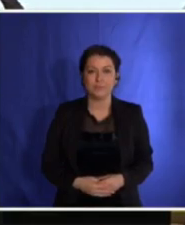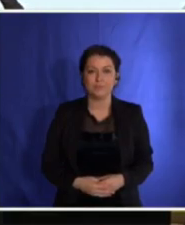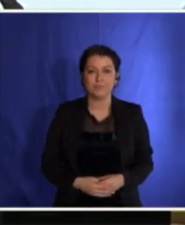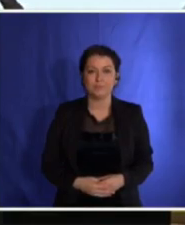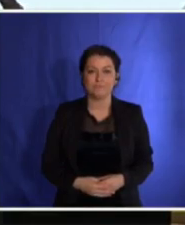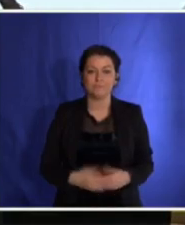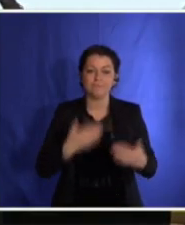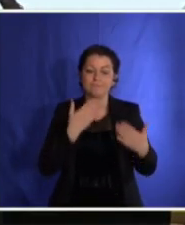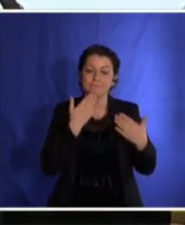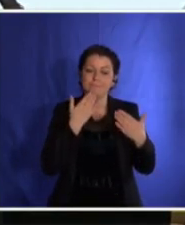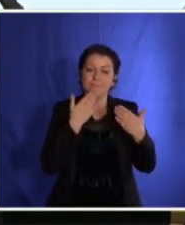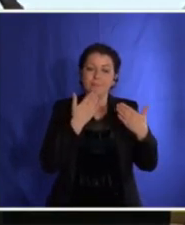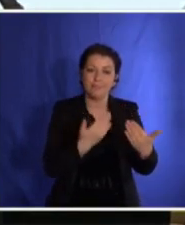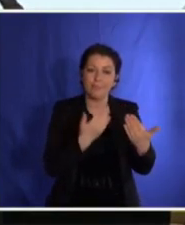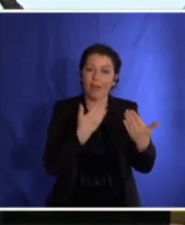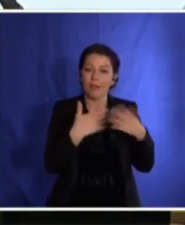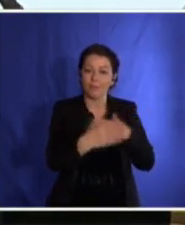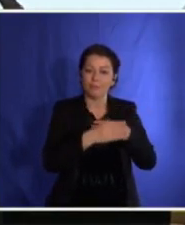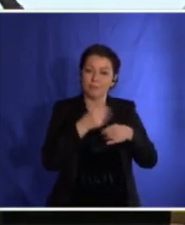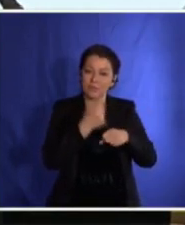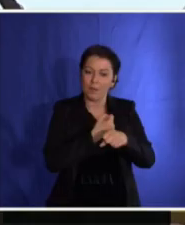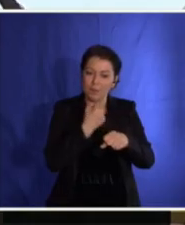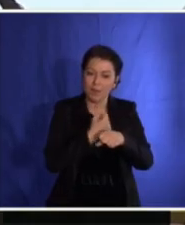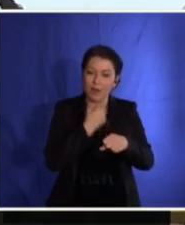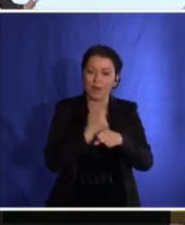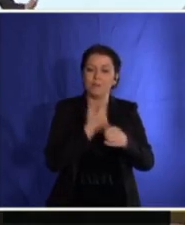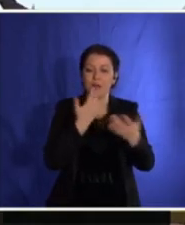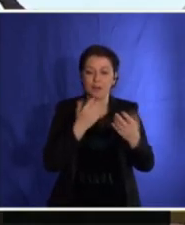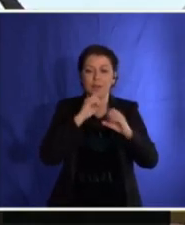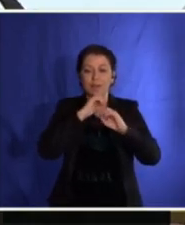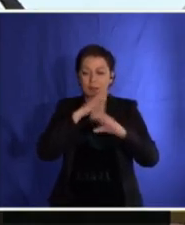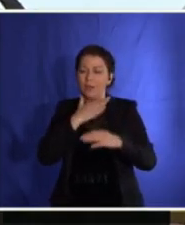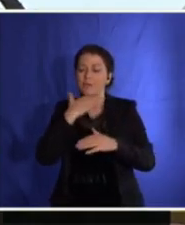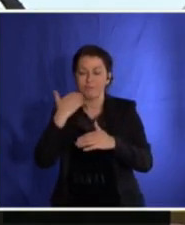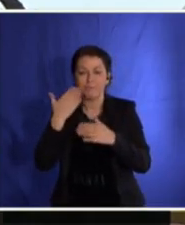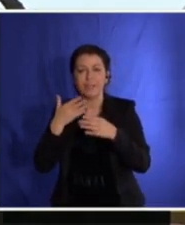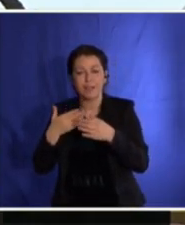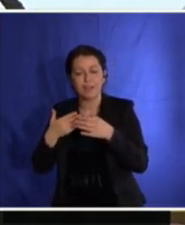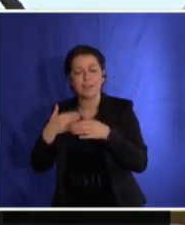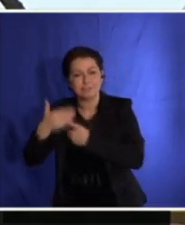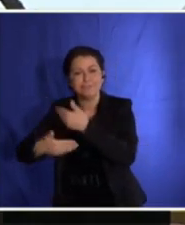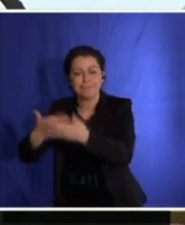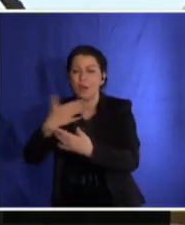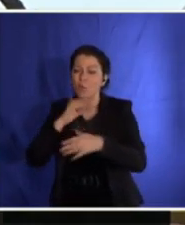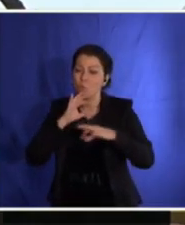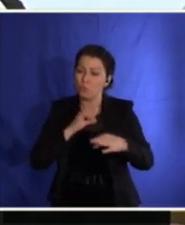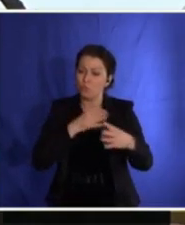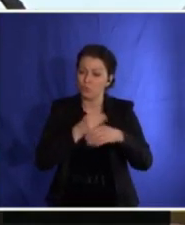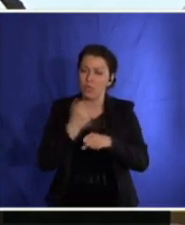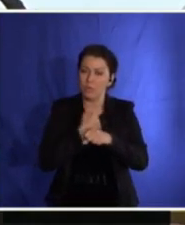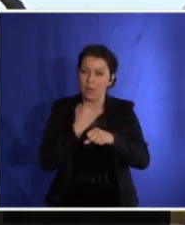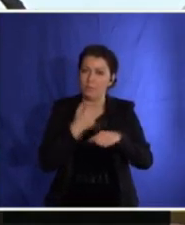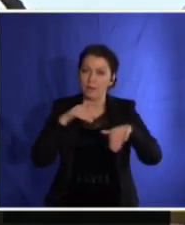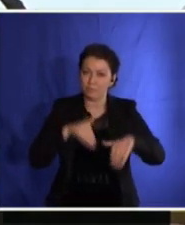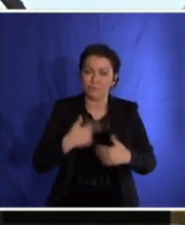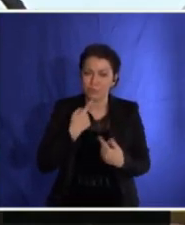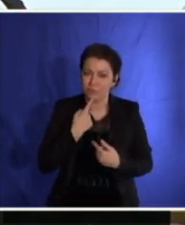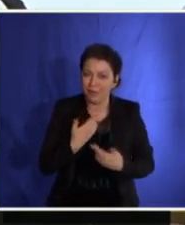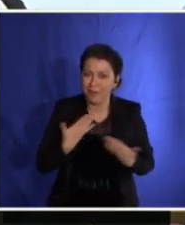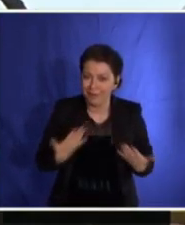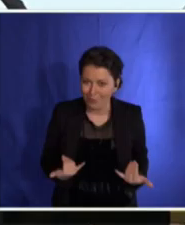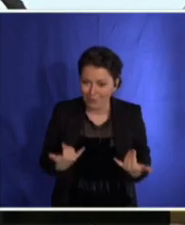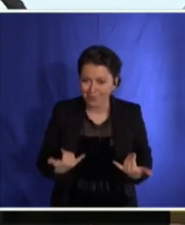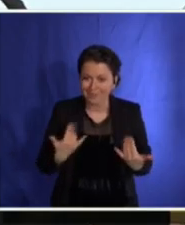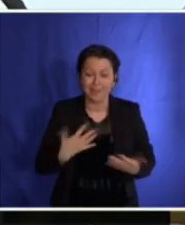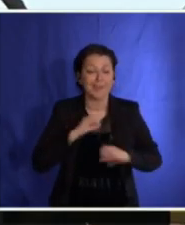Danke auch für die Zusammenarbeit. Wird ja vieles hineingeheimnist. Wir haben wirklich immer gut zusammengearbeitet, möchte ich auch hier aussprechen.